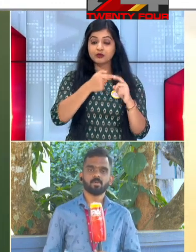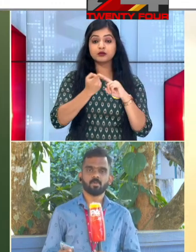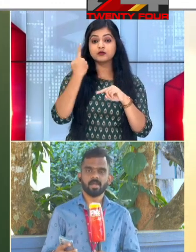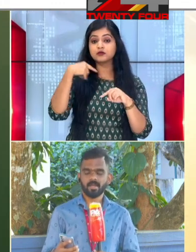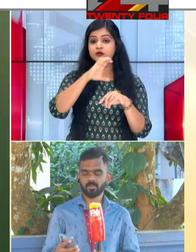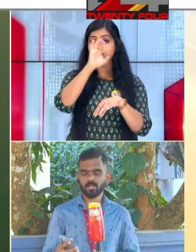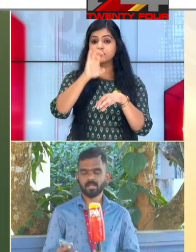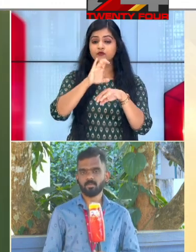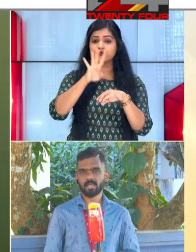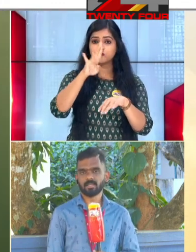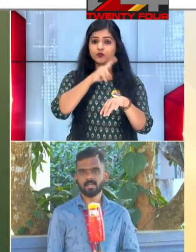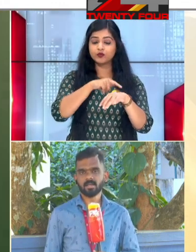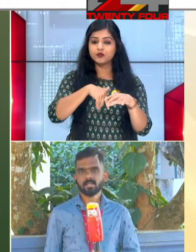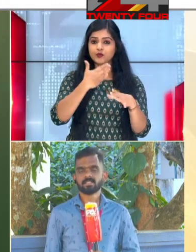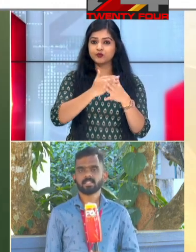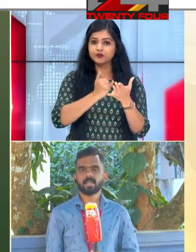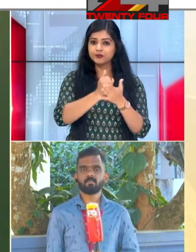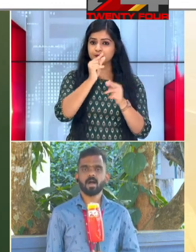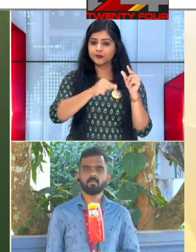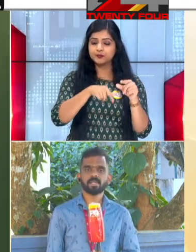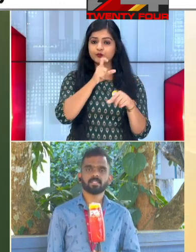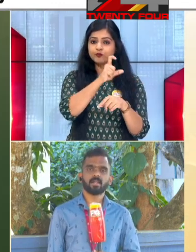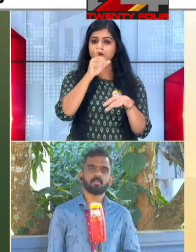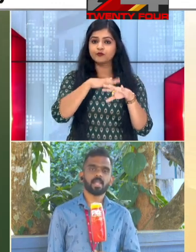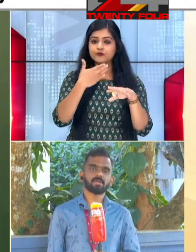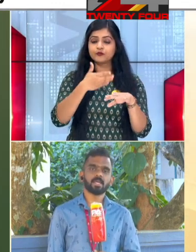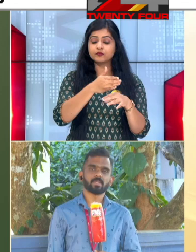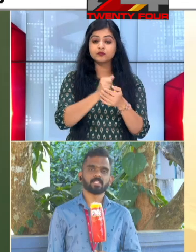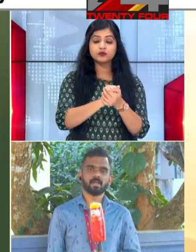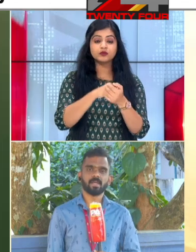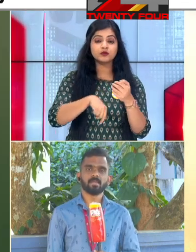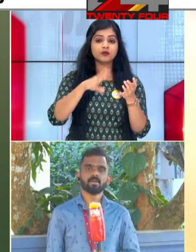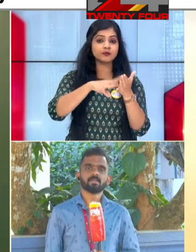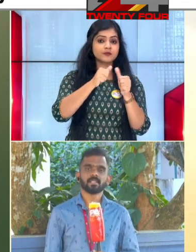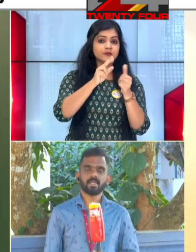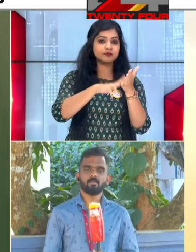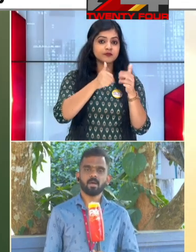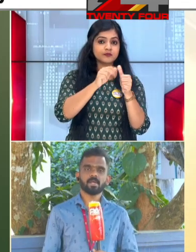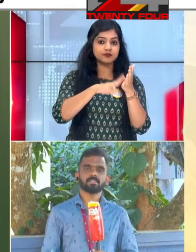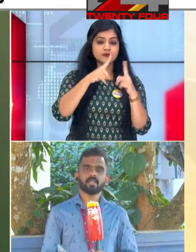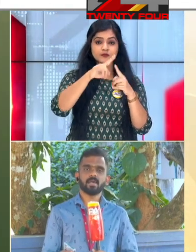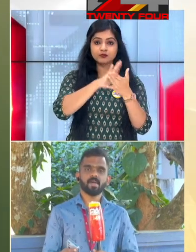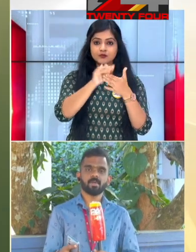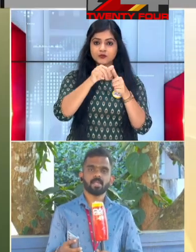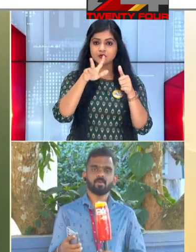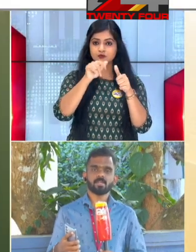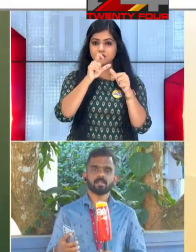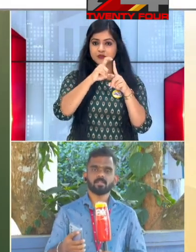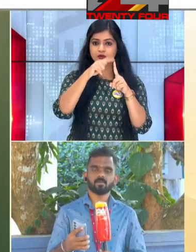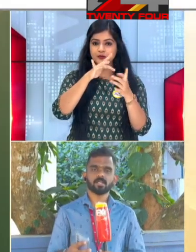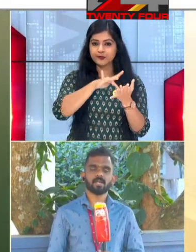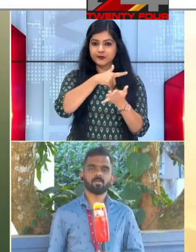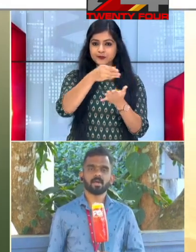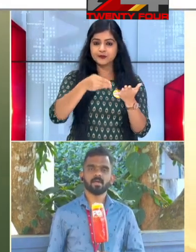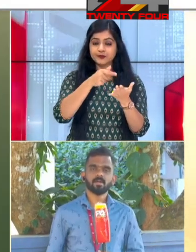4 മണിയോടുകൂടിയാണ് ഈ തൊഴിലാളികൾ പകർത്തിയത്. ചെതലയം പാമ്പ്ര എസ്റ്റേറ്റാണ്, മാനന്തവാടി പ്രദേശമാണ്. ഈ ചെതലയം പാമ്പ്ര എസ്റ്റേറ്റ് വനമേഖലയോട്